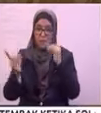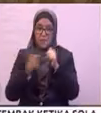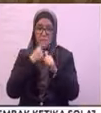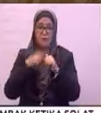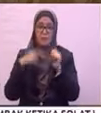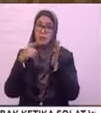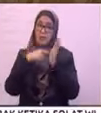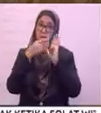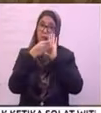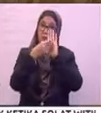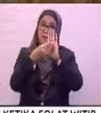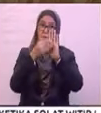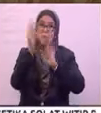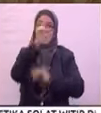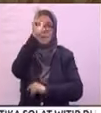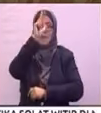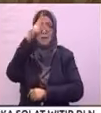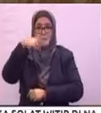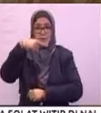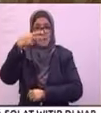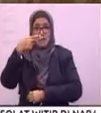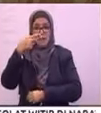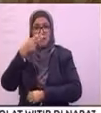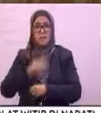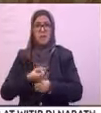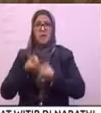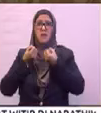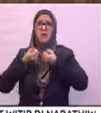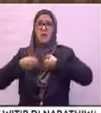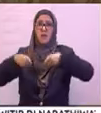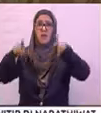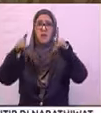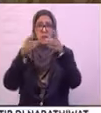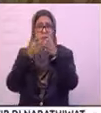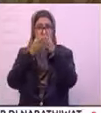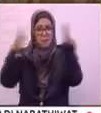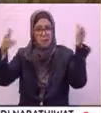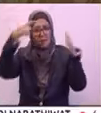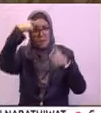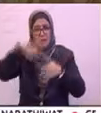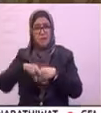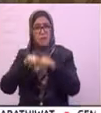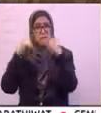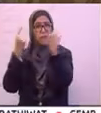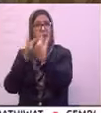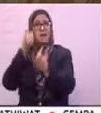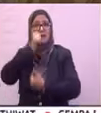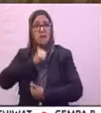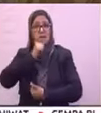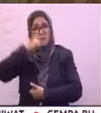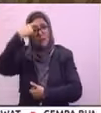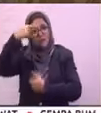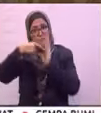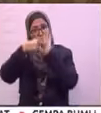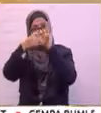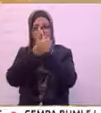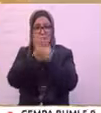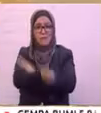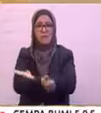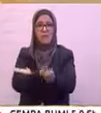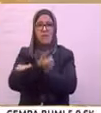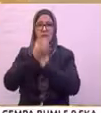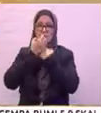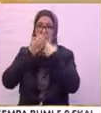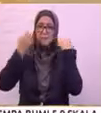Pakatan Harapan telah memberikan ruang dan juga peluang yang lebih besar kepada kaum hawa untuk menonjolkan keupayaan dan juga potensi mereka